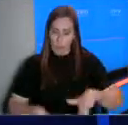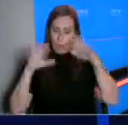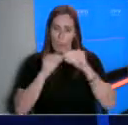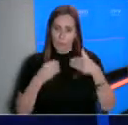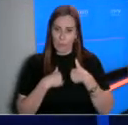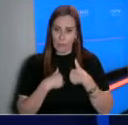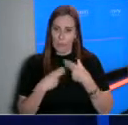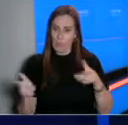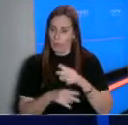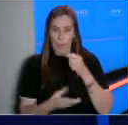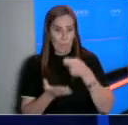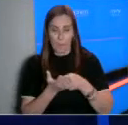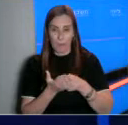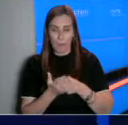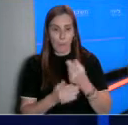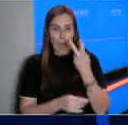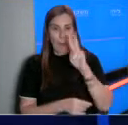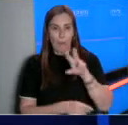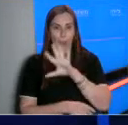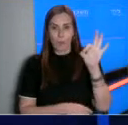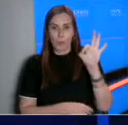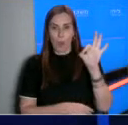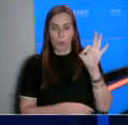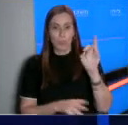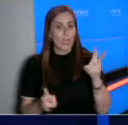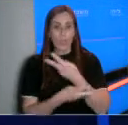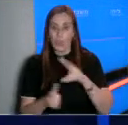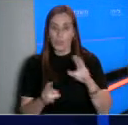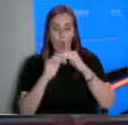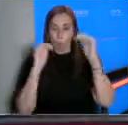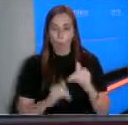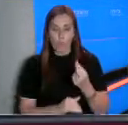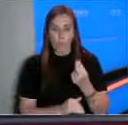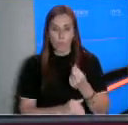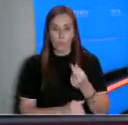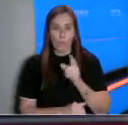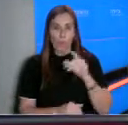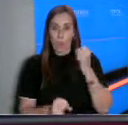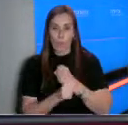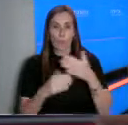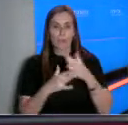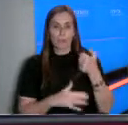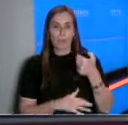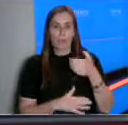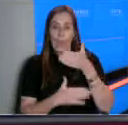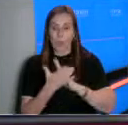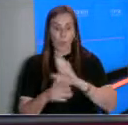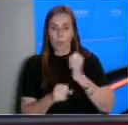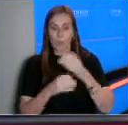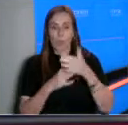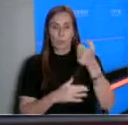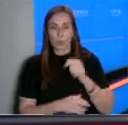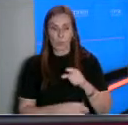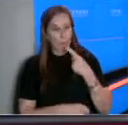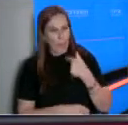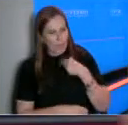איתי, אי אפשר לממן בבום 2,500 שקל, אי אפשר להוריד את הסכום הזה, לא עשו את הפסיכומטרי. חלקם לא עשו את